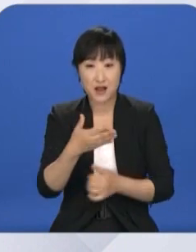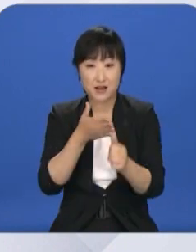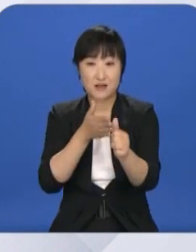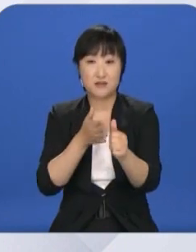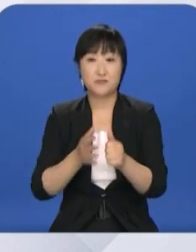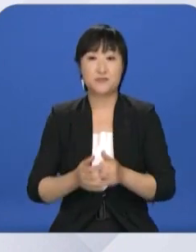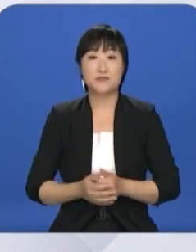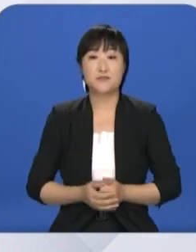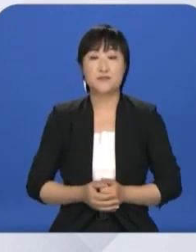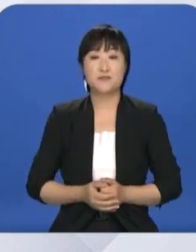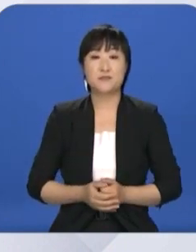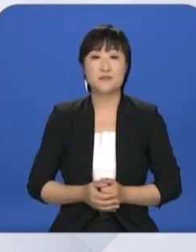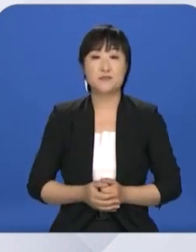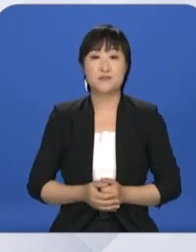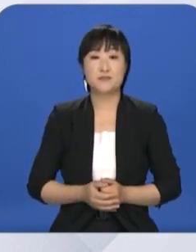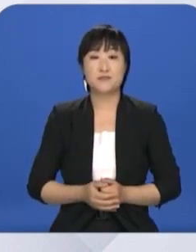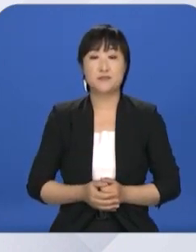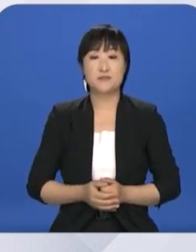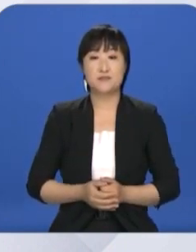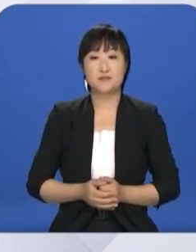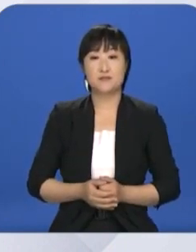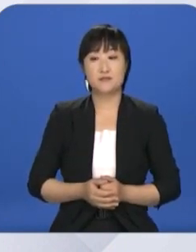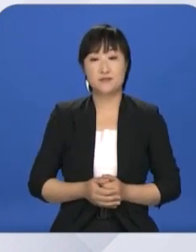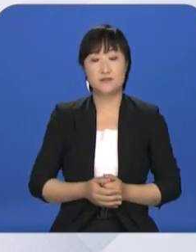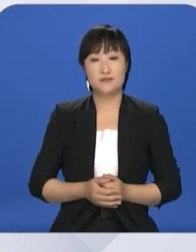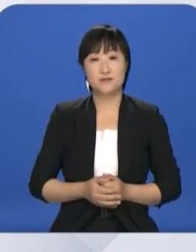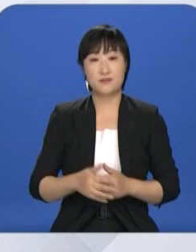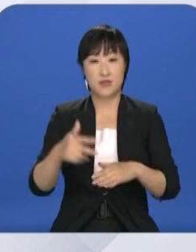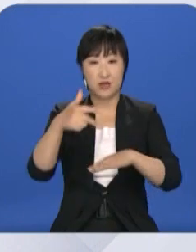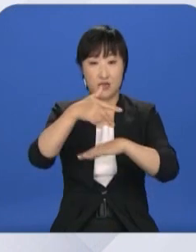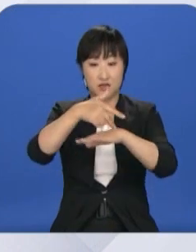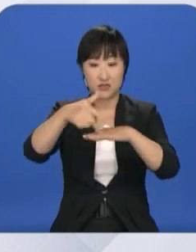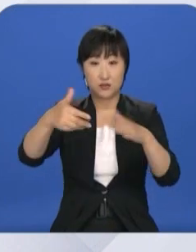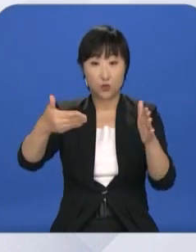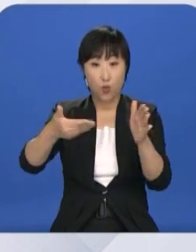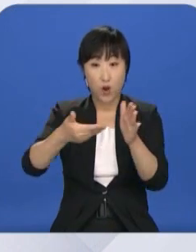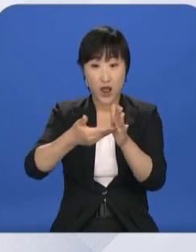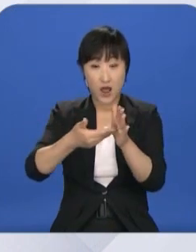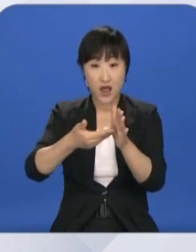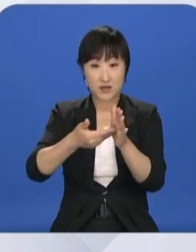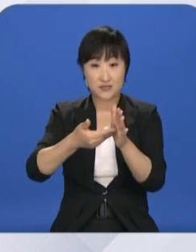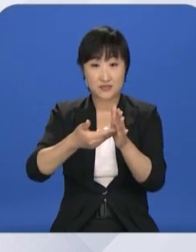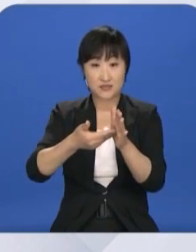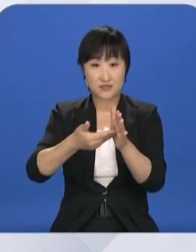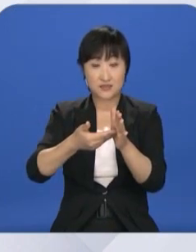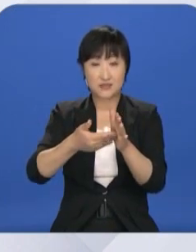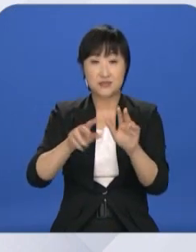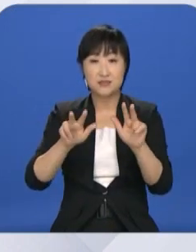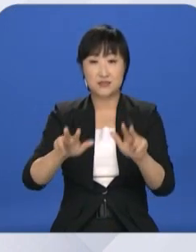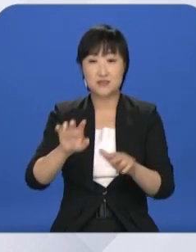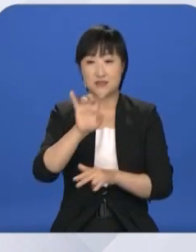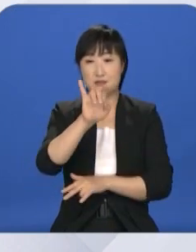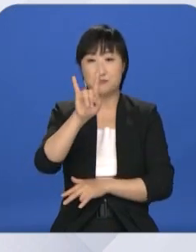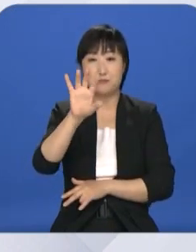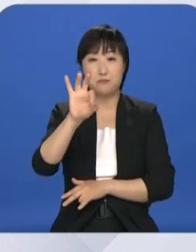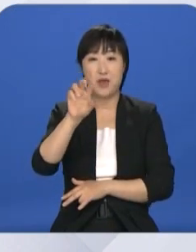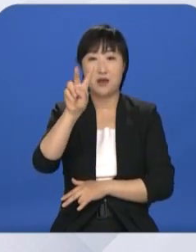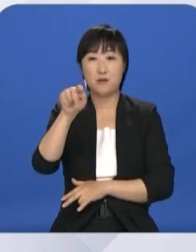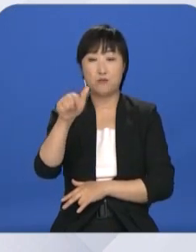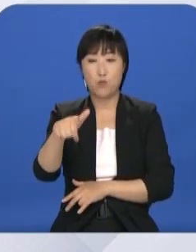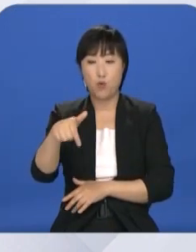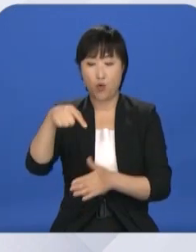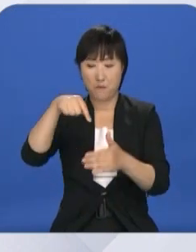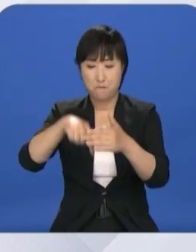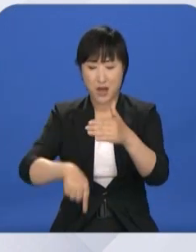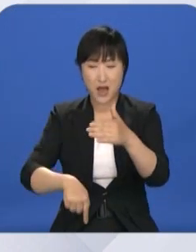주시면 고맙겠습니다. 고맙습니다. 네. 그 진도항은 지금 이 팽목 수심이 아주